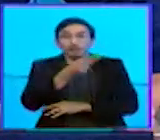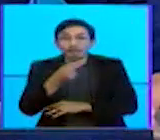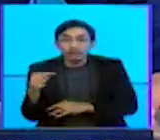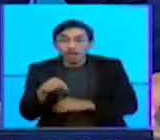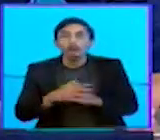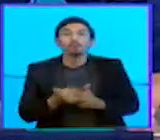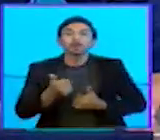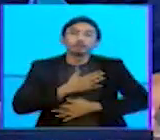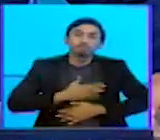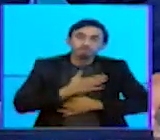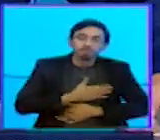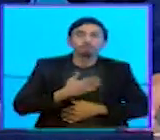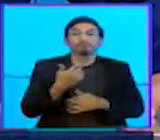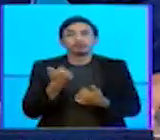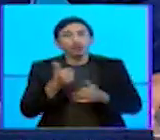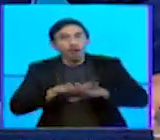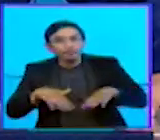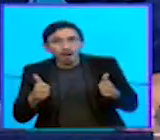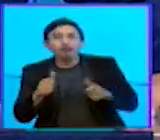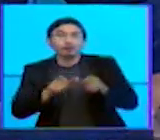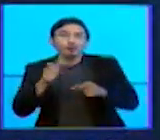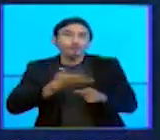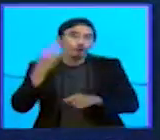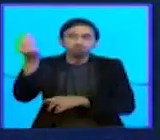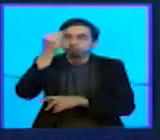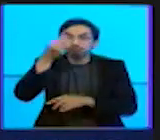bagi wisatawan untuk berlibur di tengah pandemi.